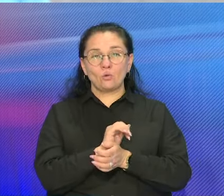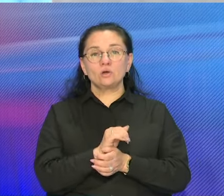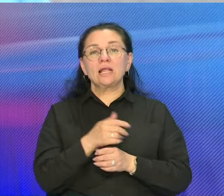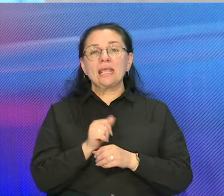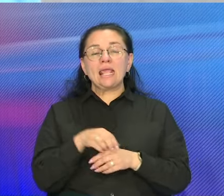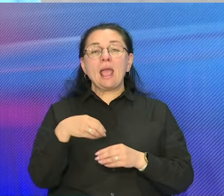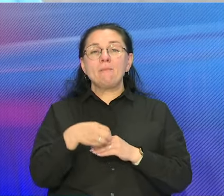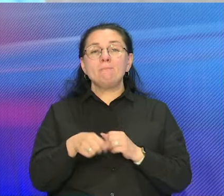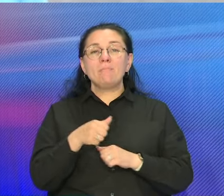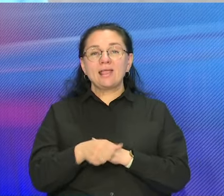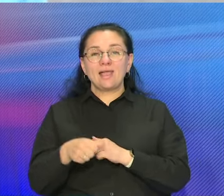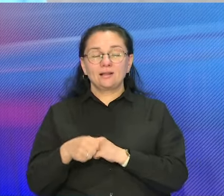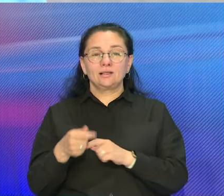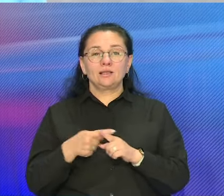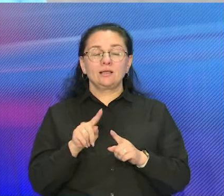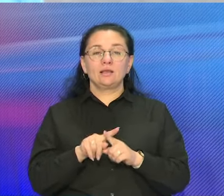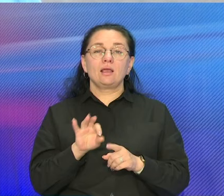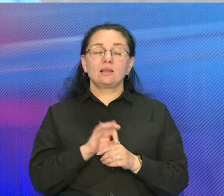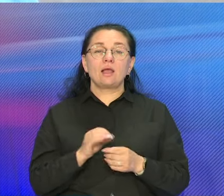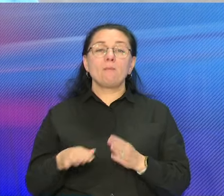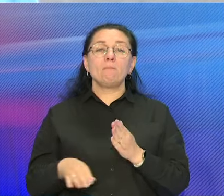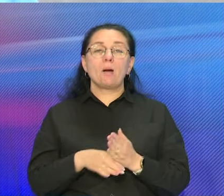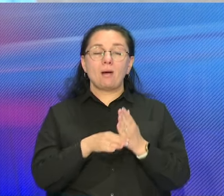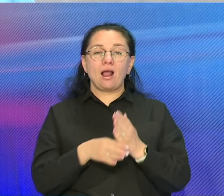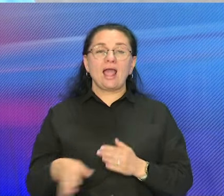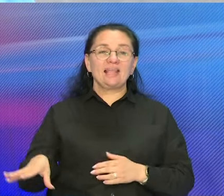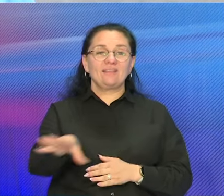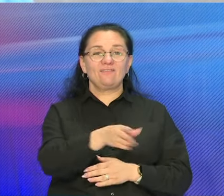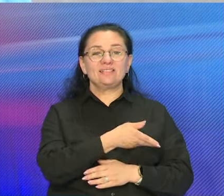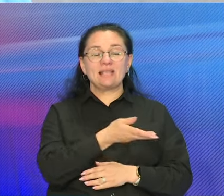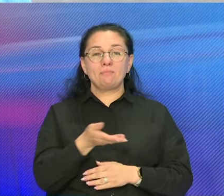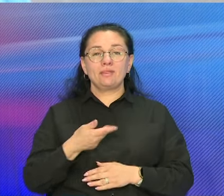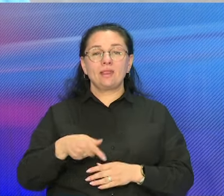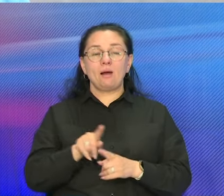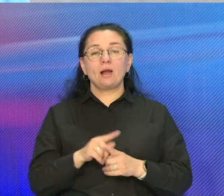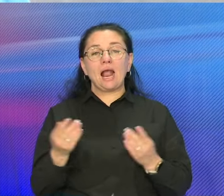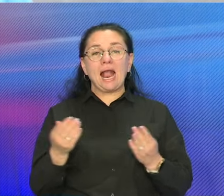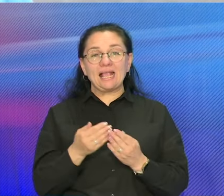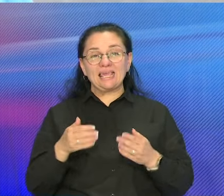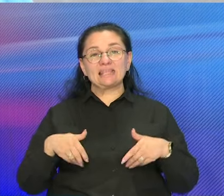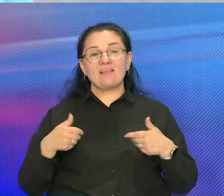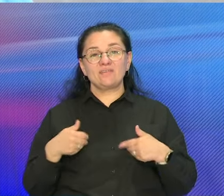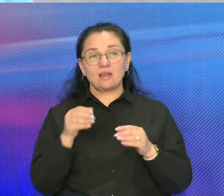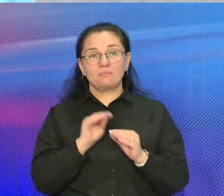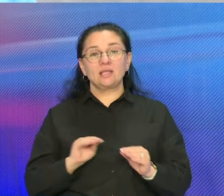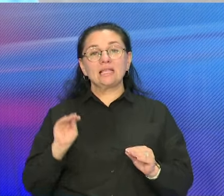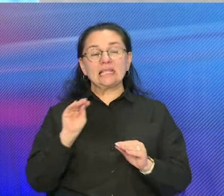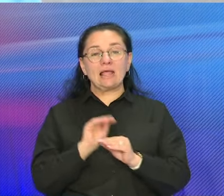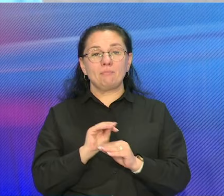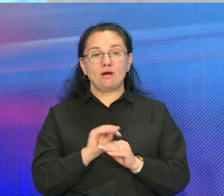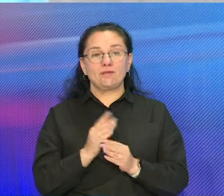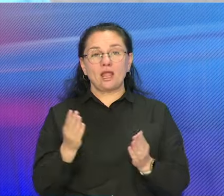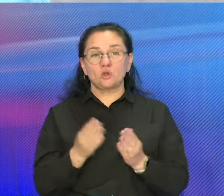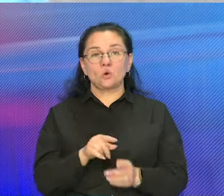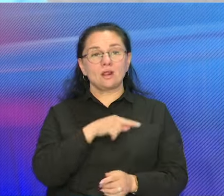-ягодную смесь Ну и плюс ко всему это помогает нам давать им какие-то определённые витаминно-минеральные добавки, которые они иногда не